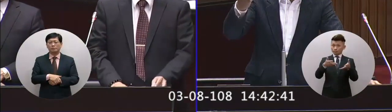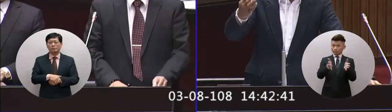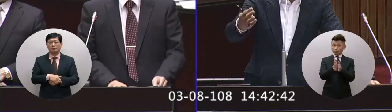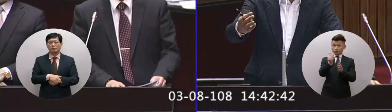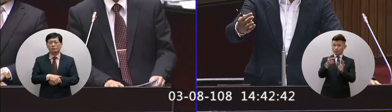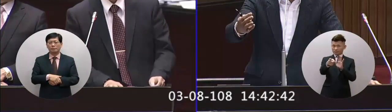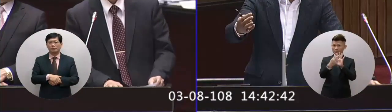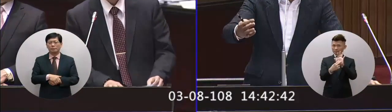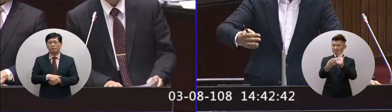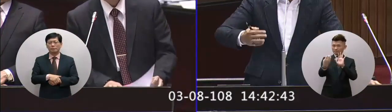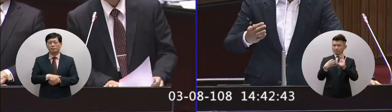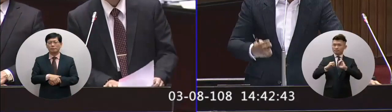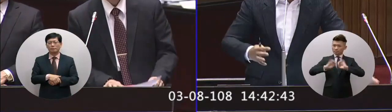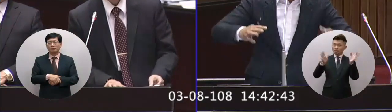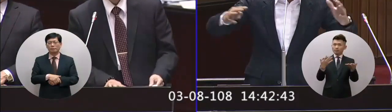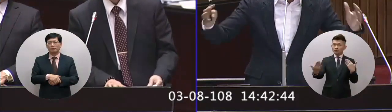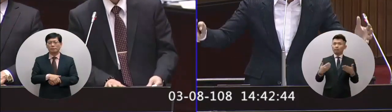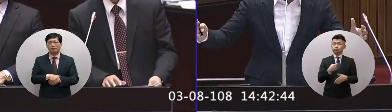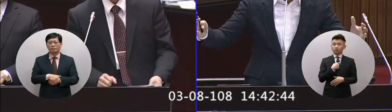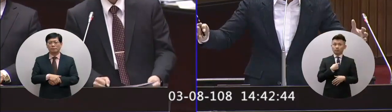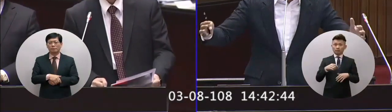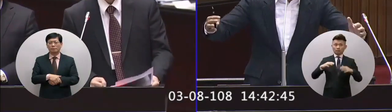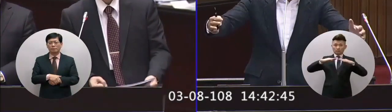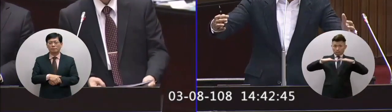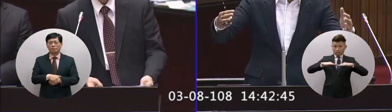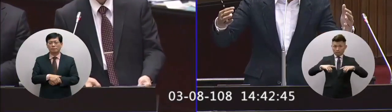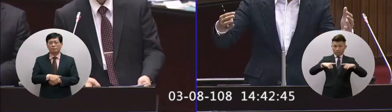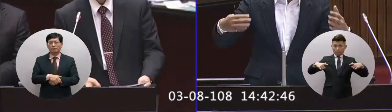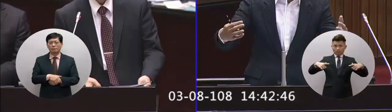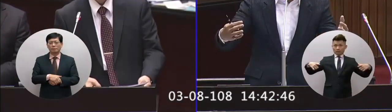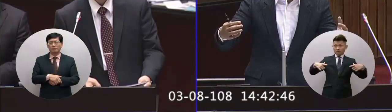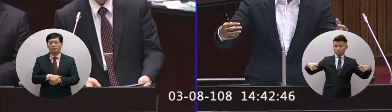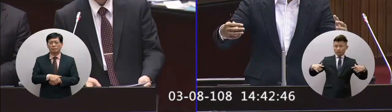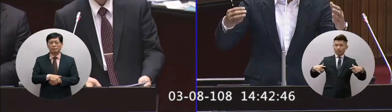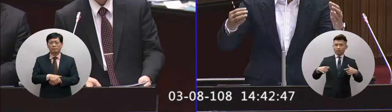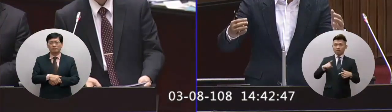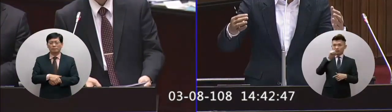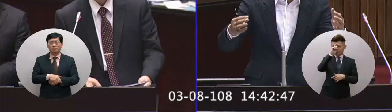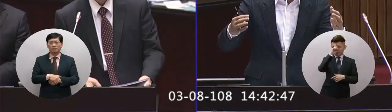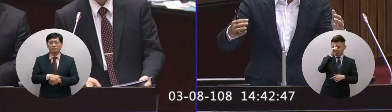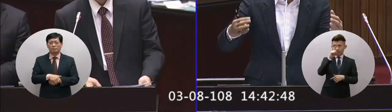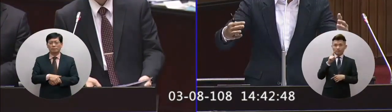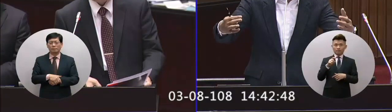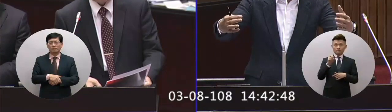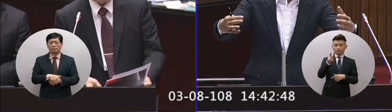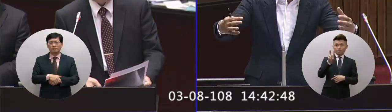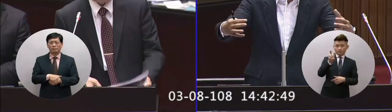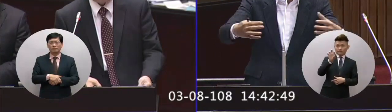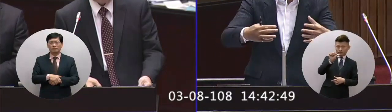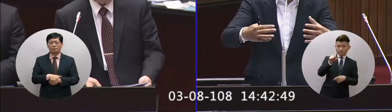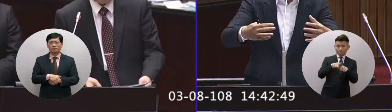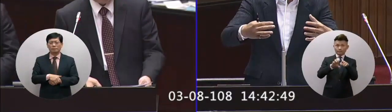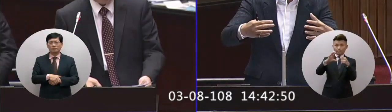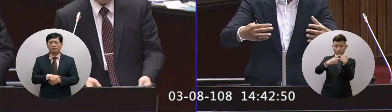長你要跟我們說清楚是這種的民族我們這是希望是在235平衡公里